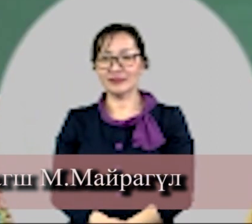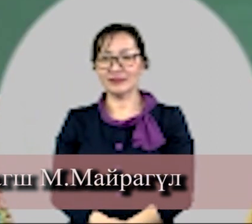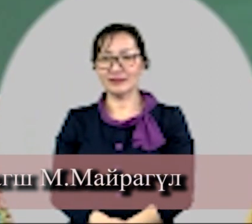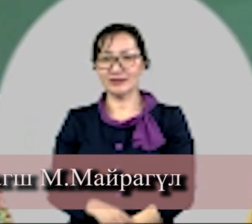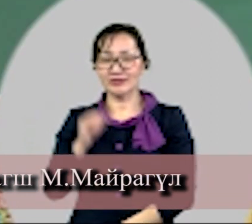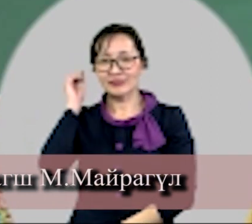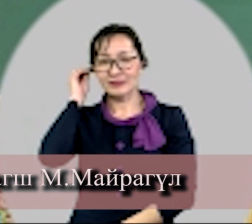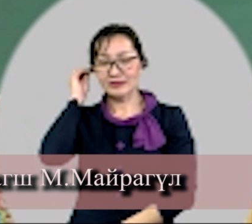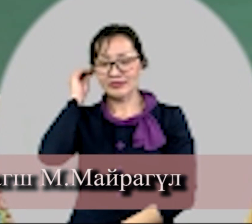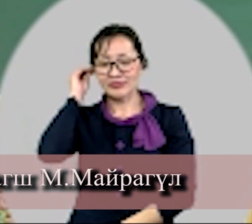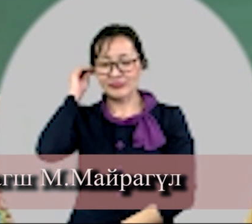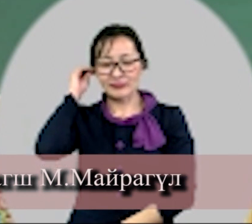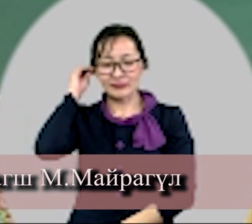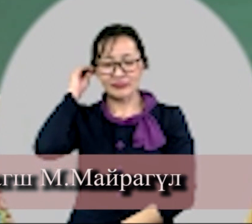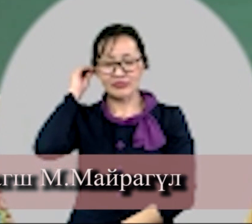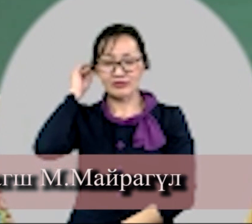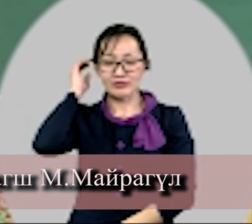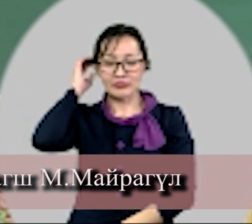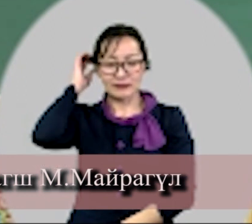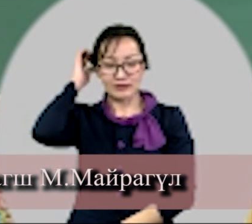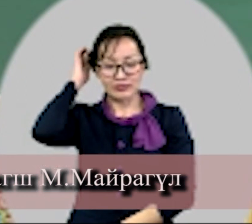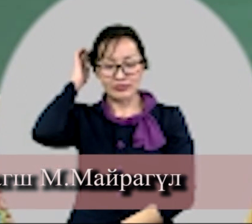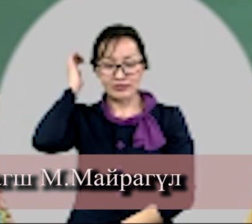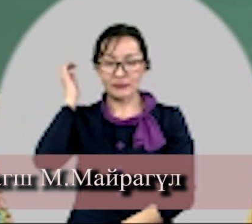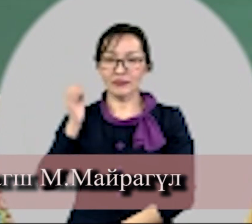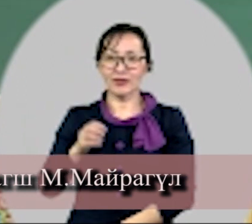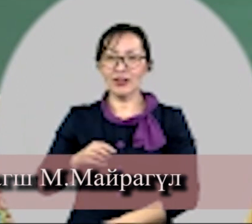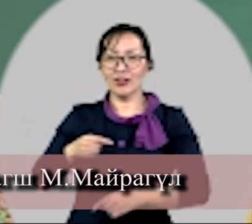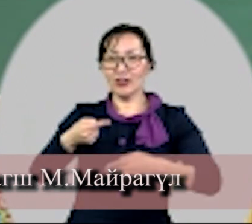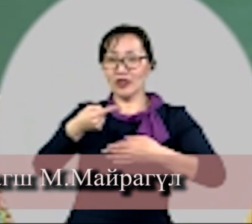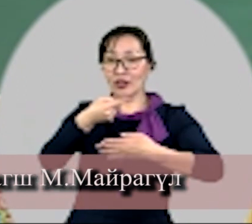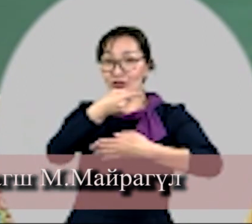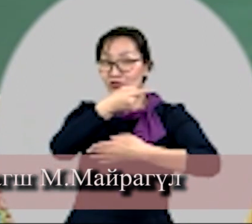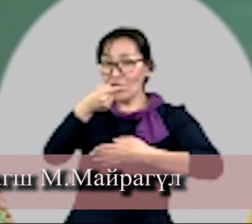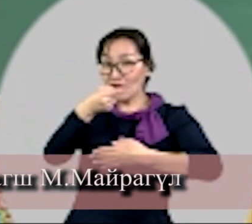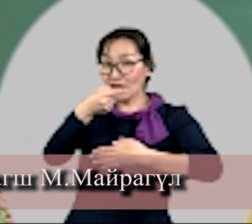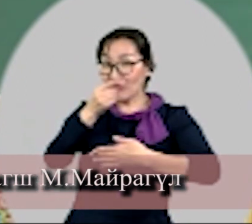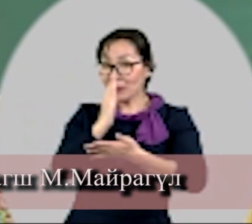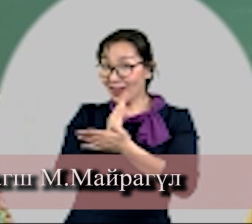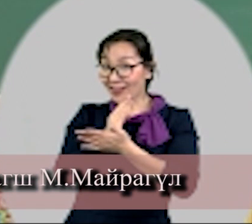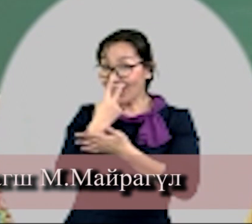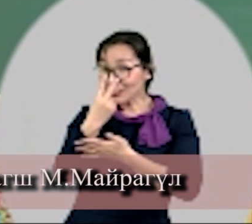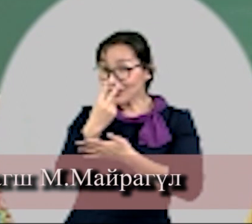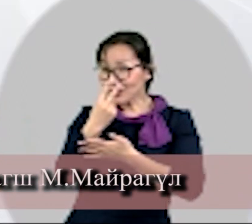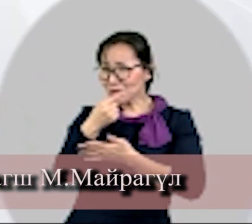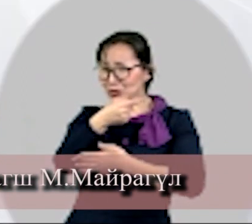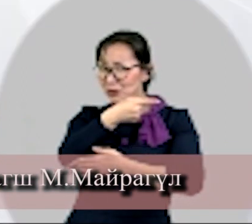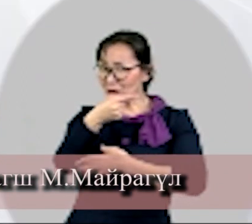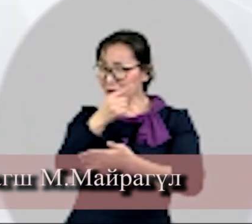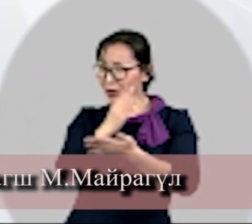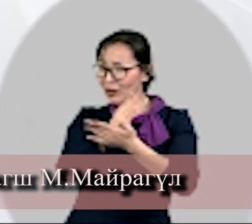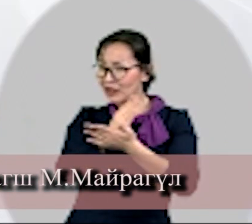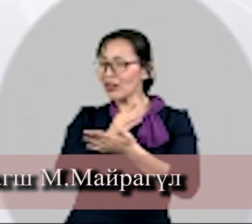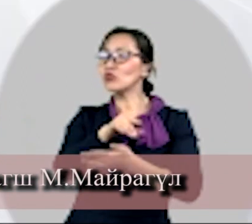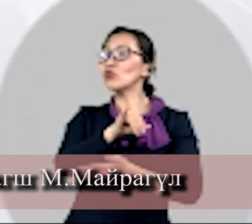үшті көрсетіп тұр. Рас па, балалар? 3 градус суықтықты көрсетсе, алу үш деп белгілейді екеміз.